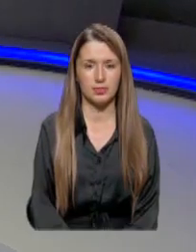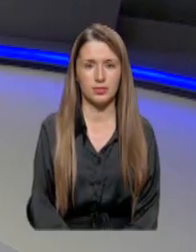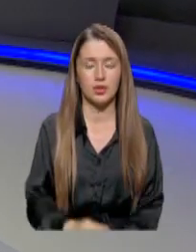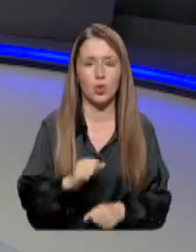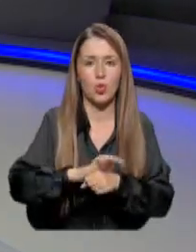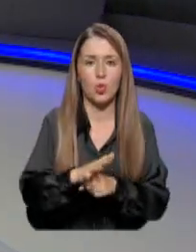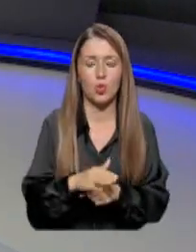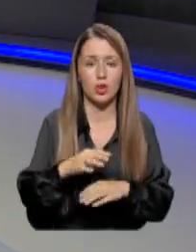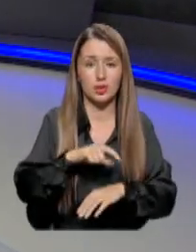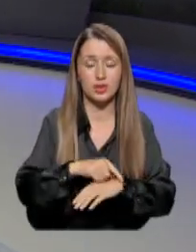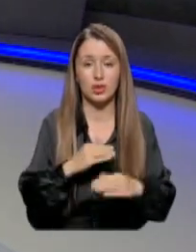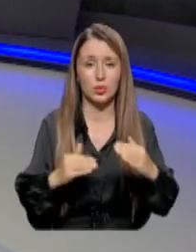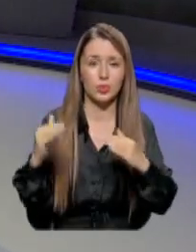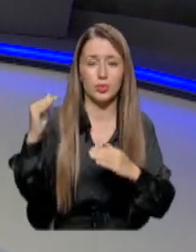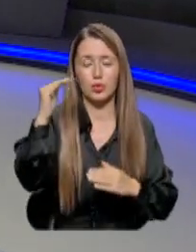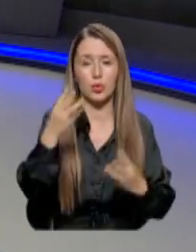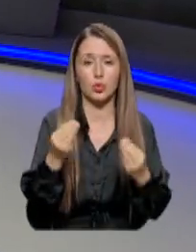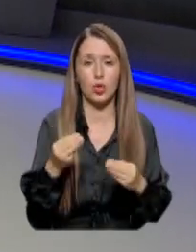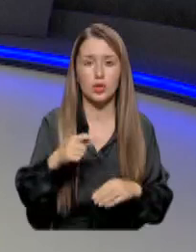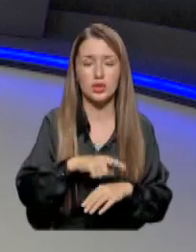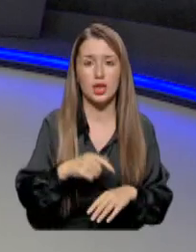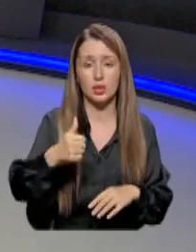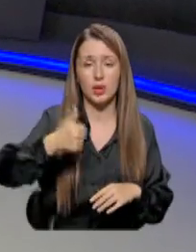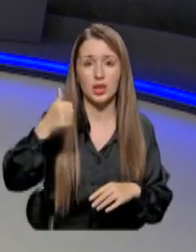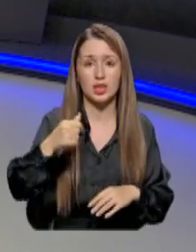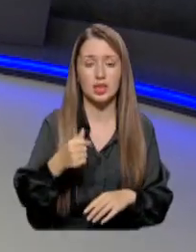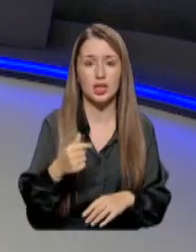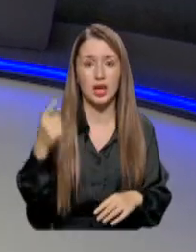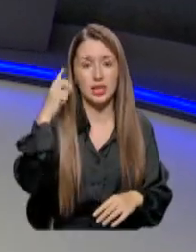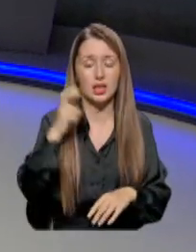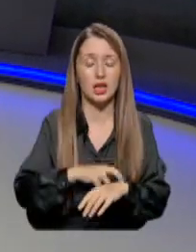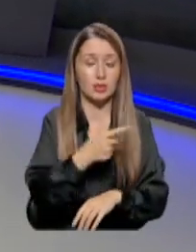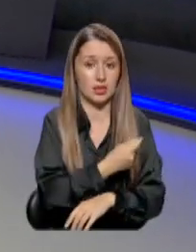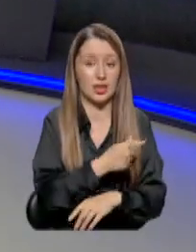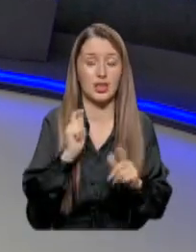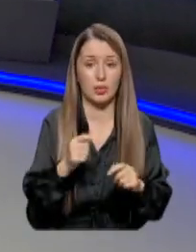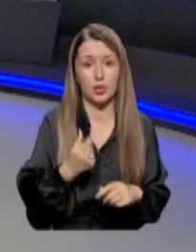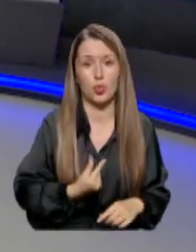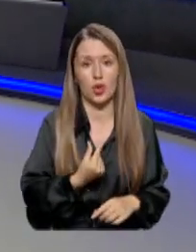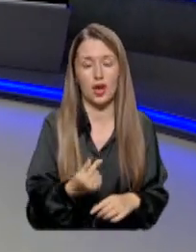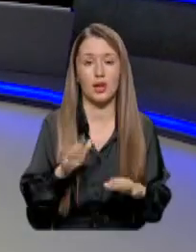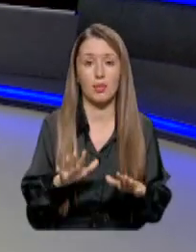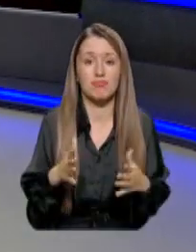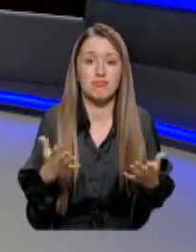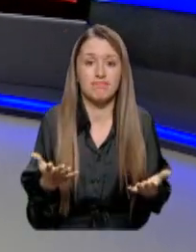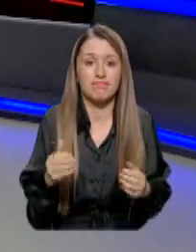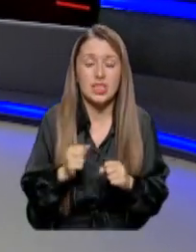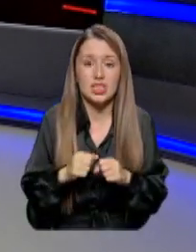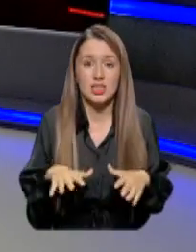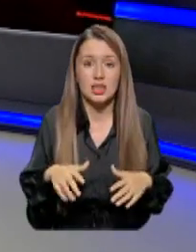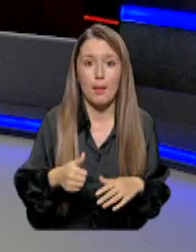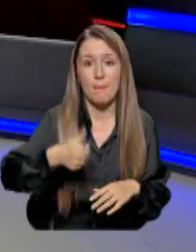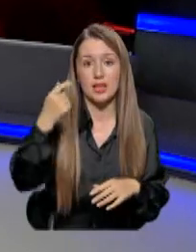Korona vakaları tırmanıyor. Sağlık Bakanı hatırlatma dozunu yaptırın diye uyardı ama maalesef sistem